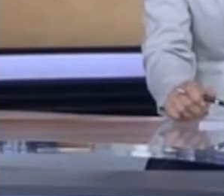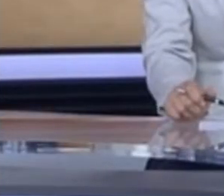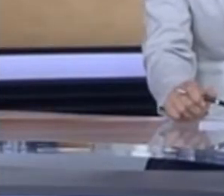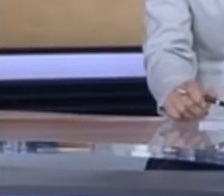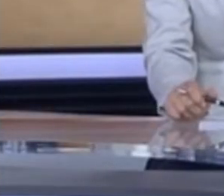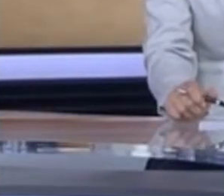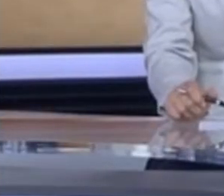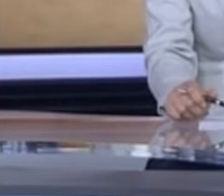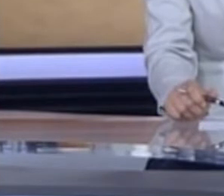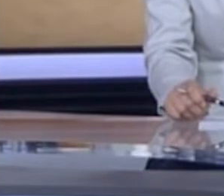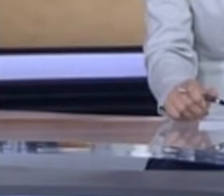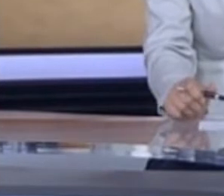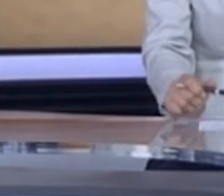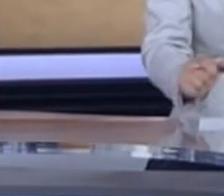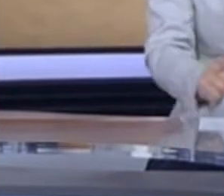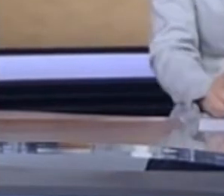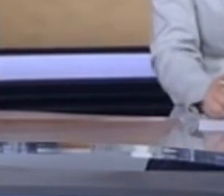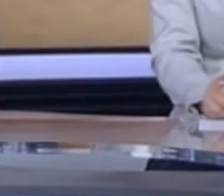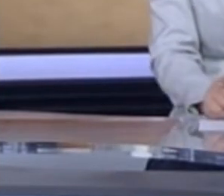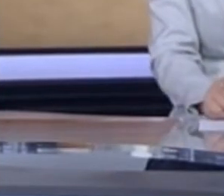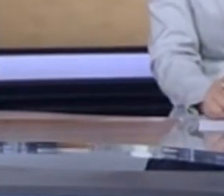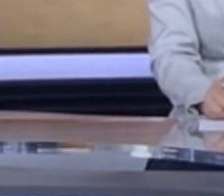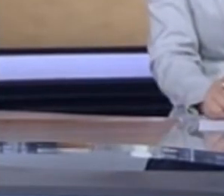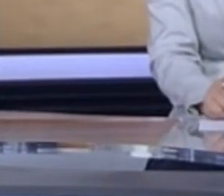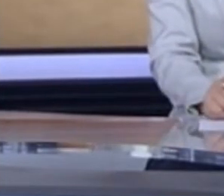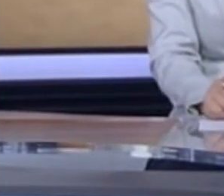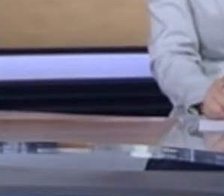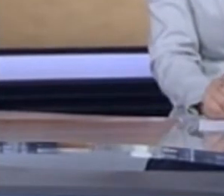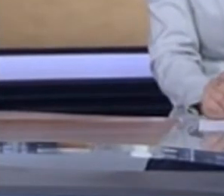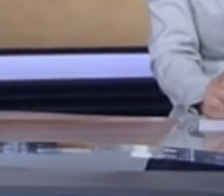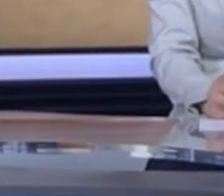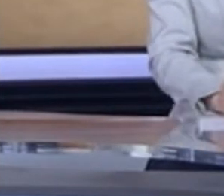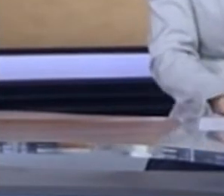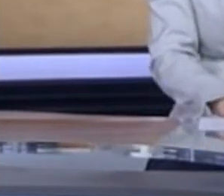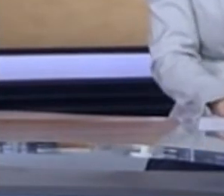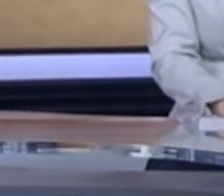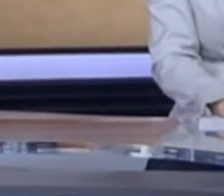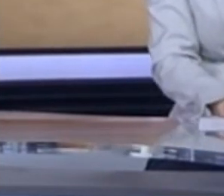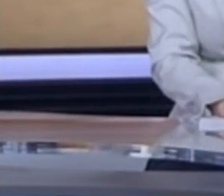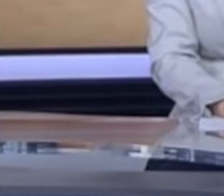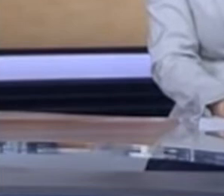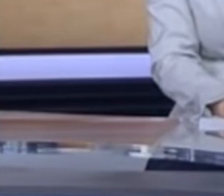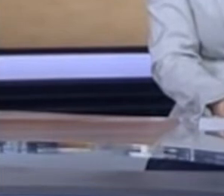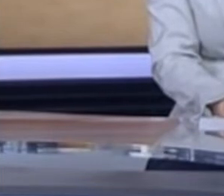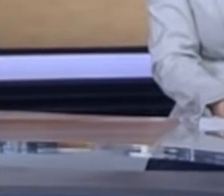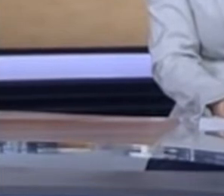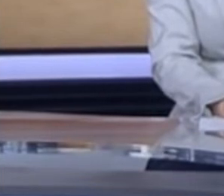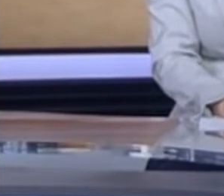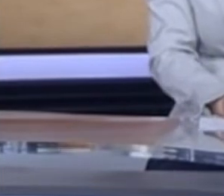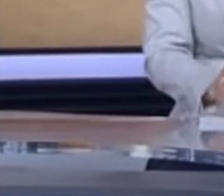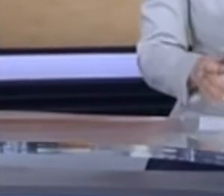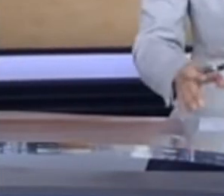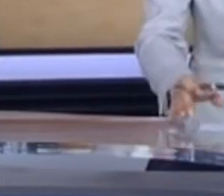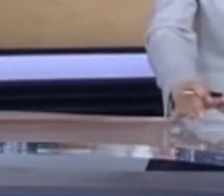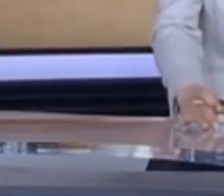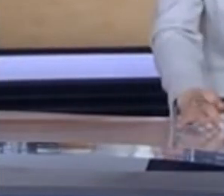ذوي الاحتياجات الخاصة التعديلات على الاقتراحات بقوانين المتعلقة بقانون رقم 8 لسنة 2010